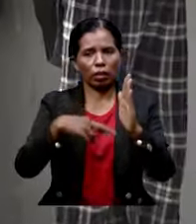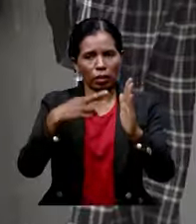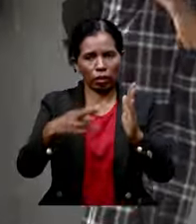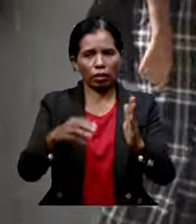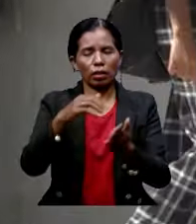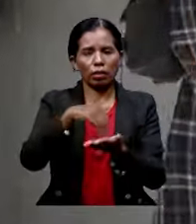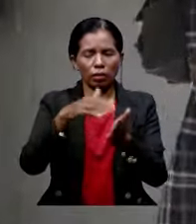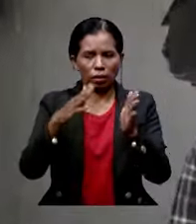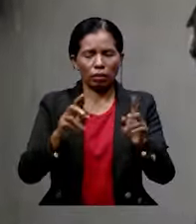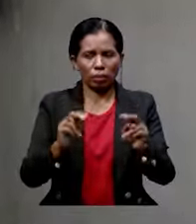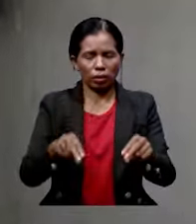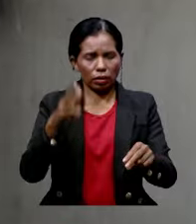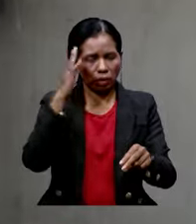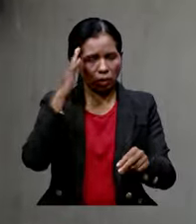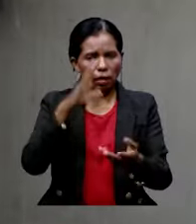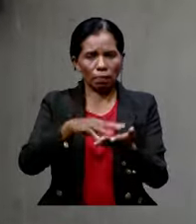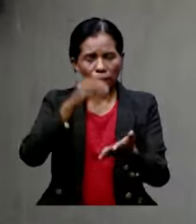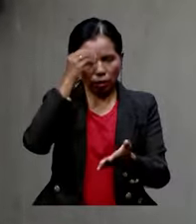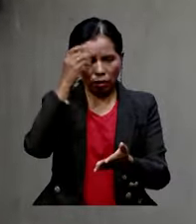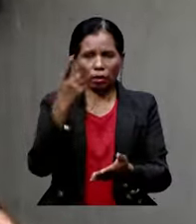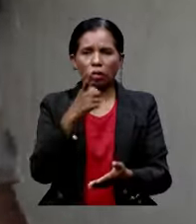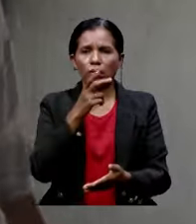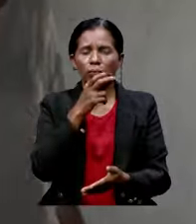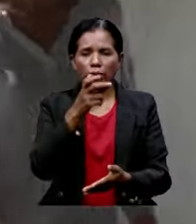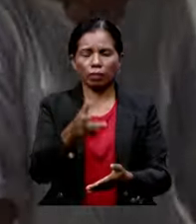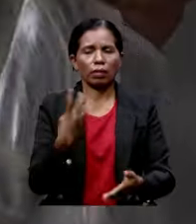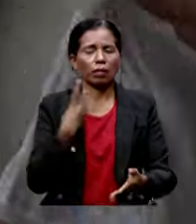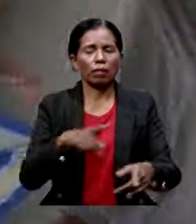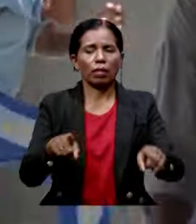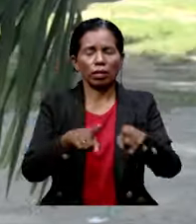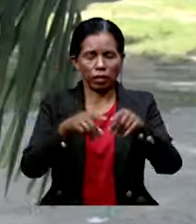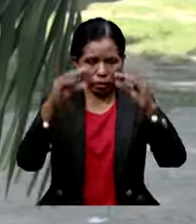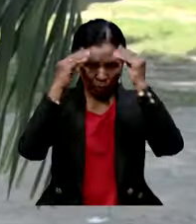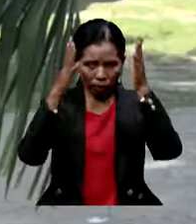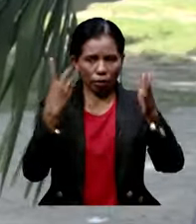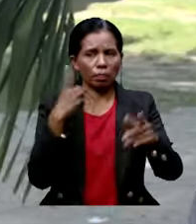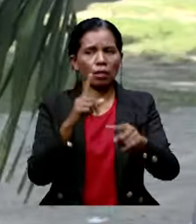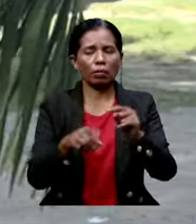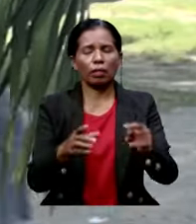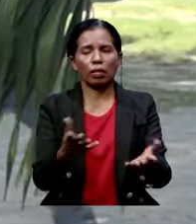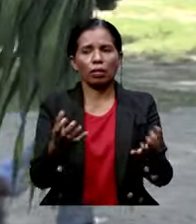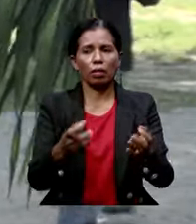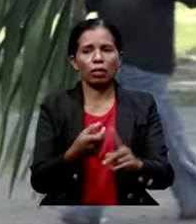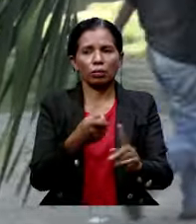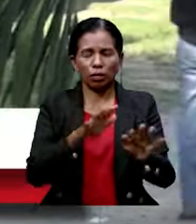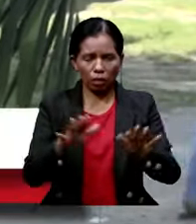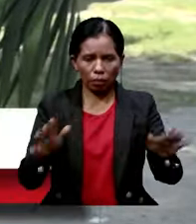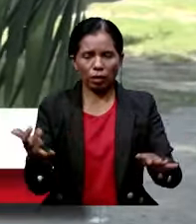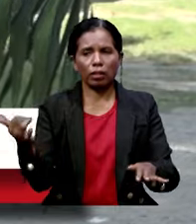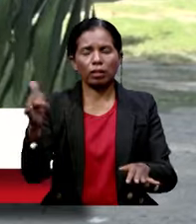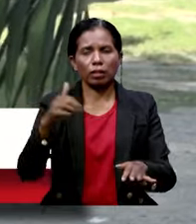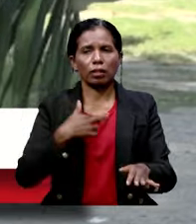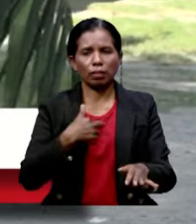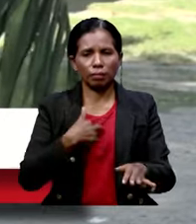iha iniciativa rasi ho di aprende lian portugues. Ami ane sa educador, ami labele fosal malo. Mabi iniciativa ne husi labari krasi. Labari kon